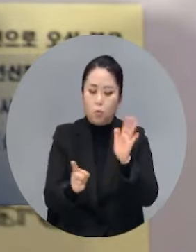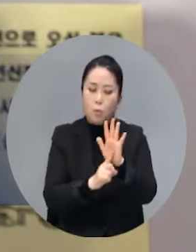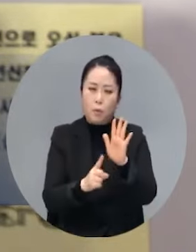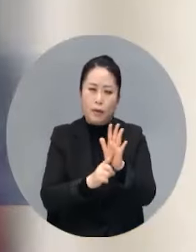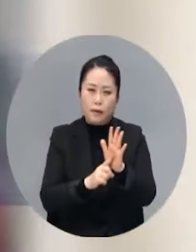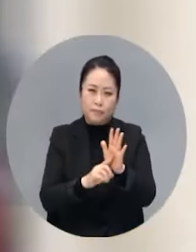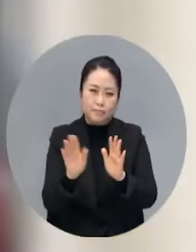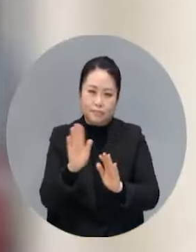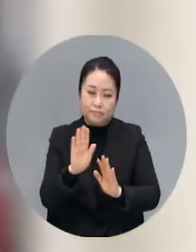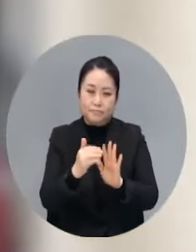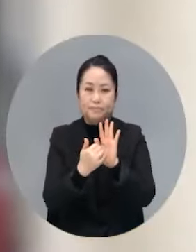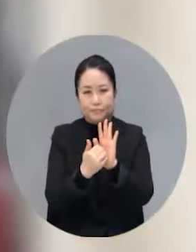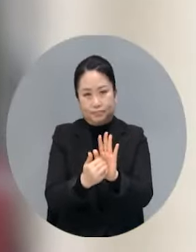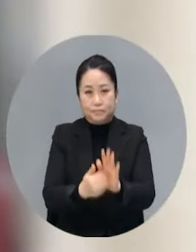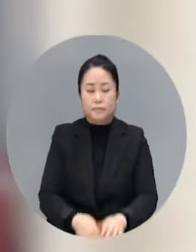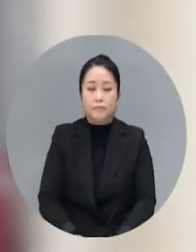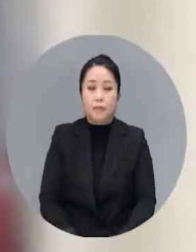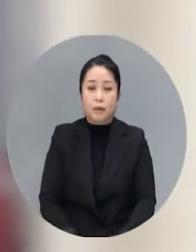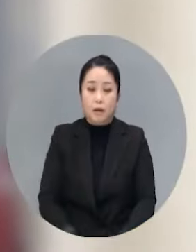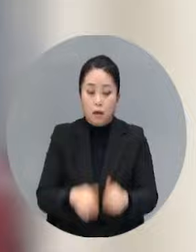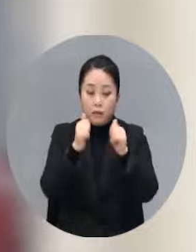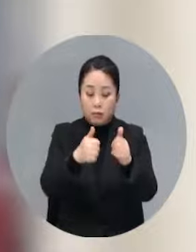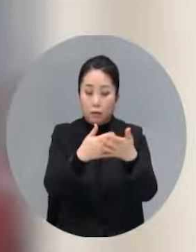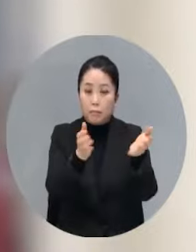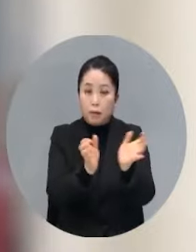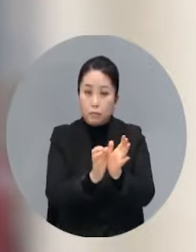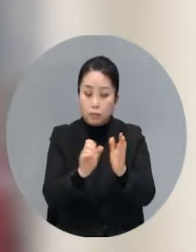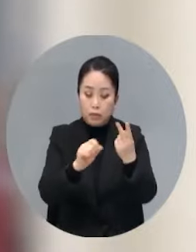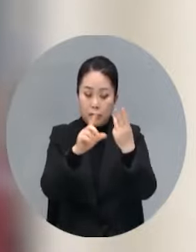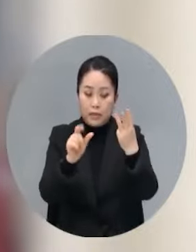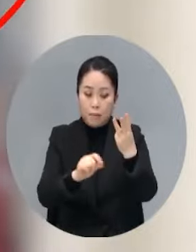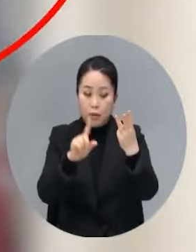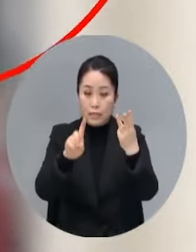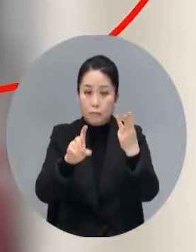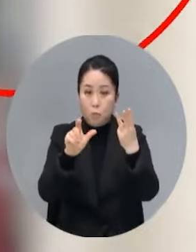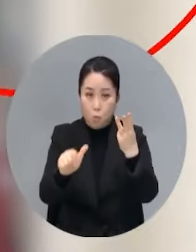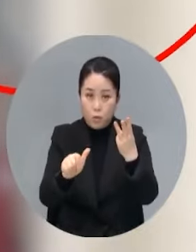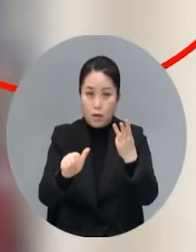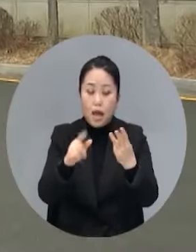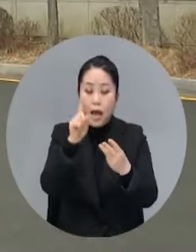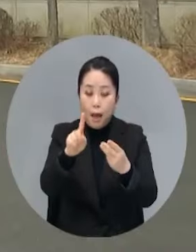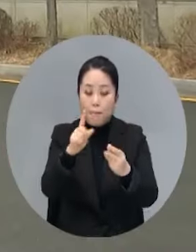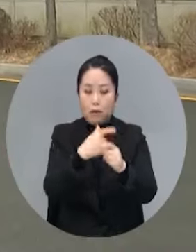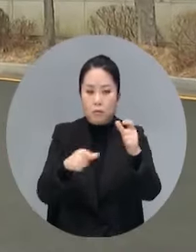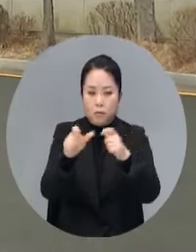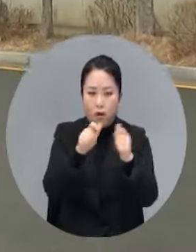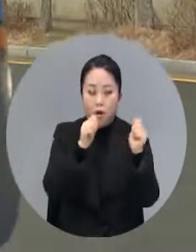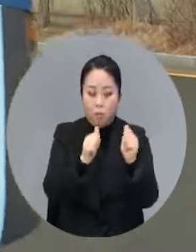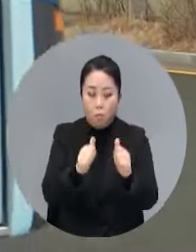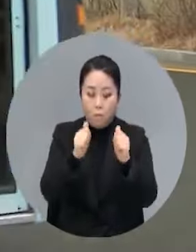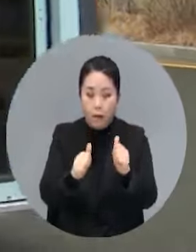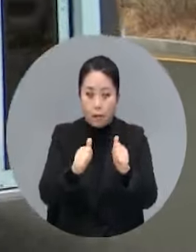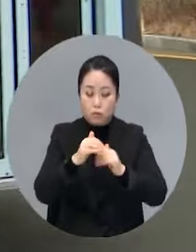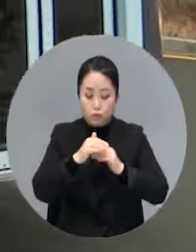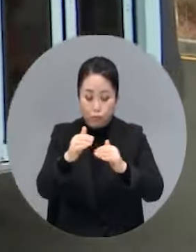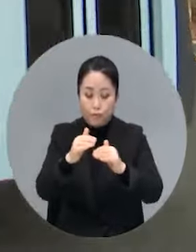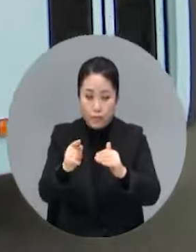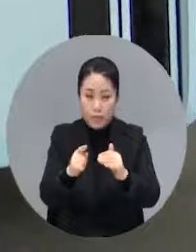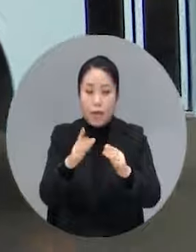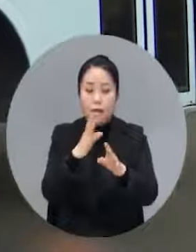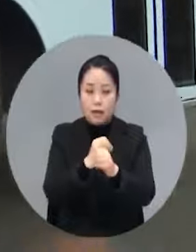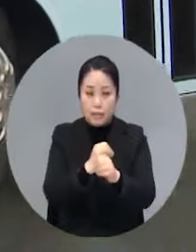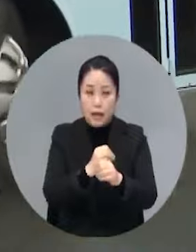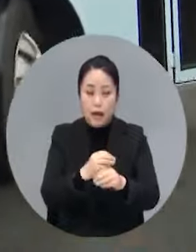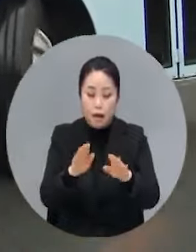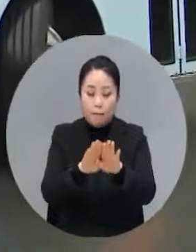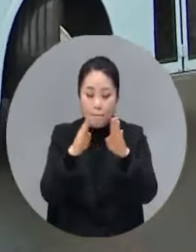거절하는 바입니다. 재판부는 다음 달 15일 한 차례 더 공판 준비 기일을 진행한 뒤 본격적인 공판에 들어갈